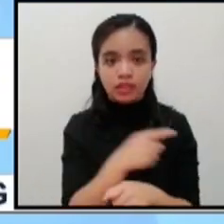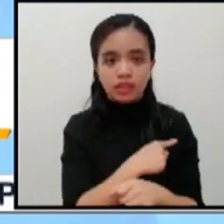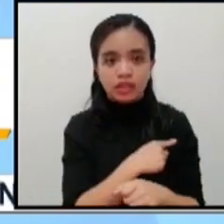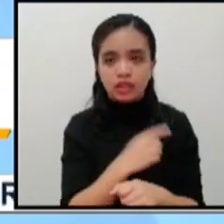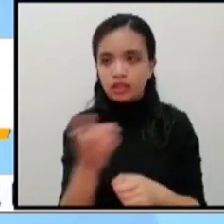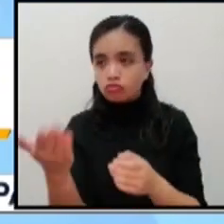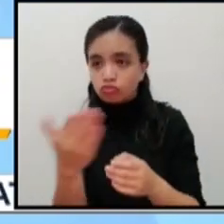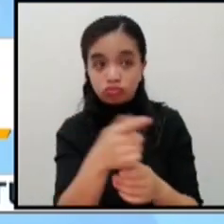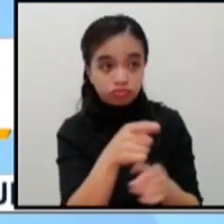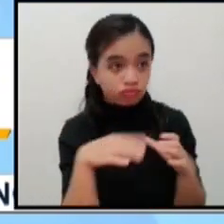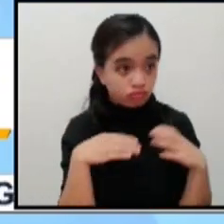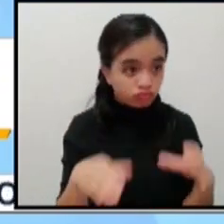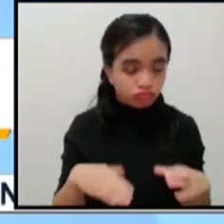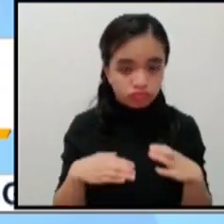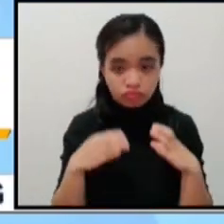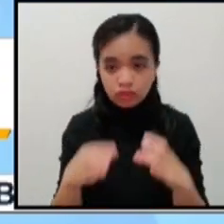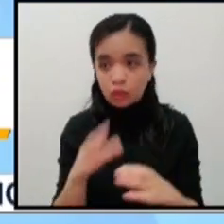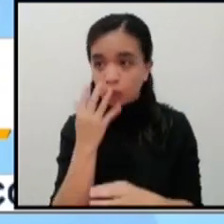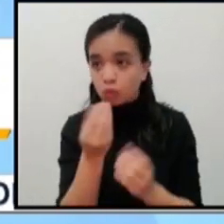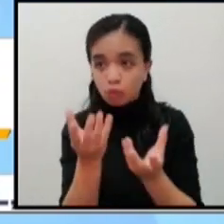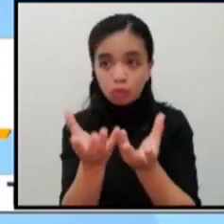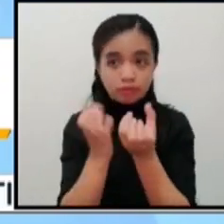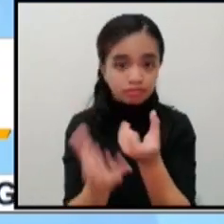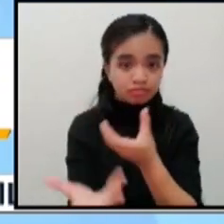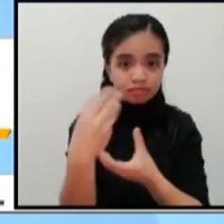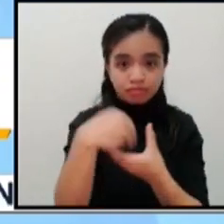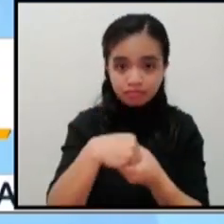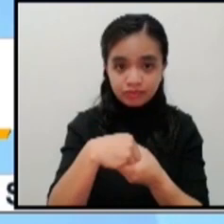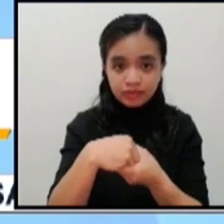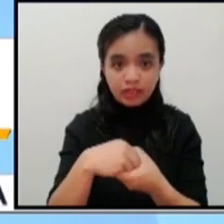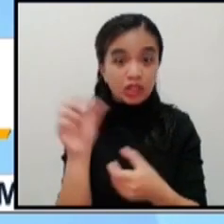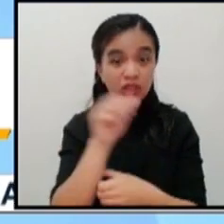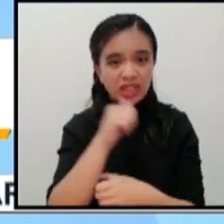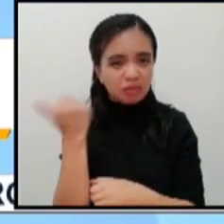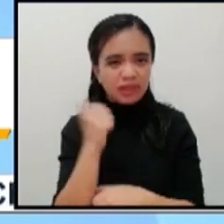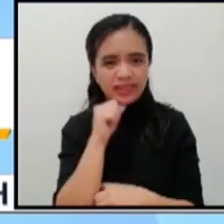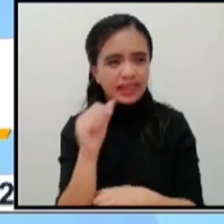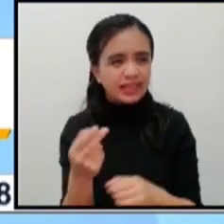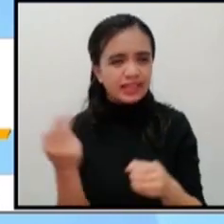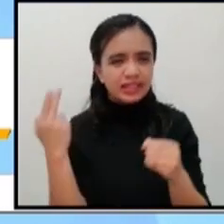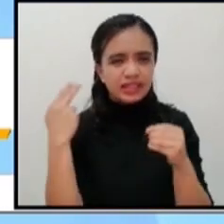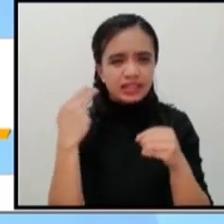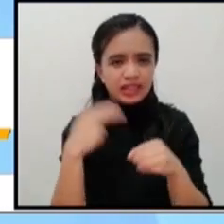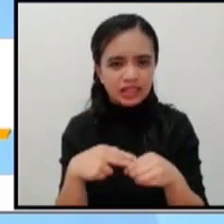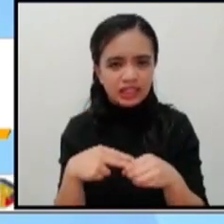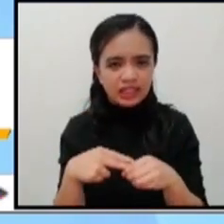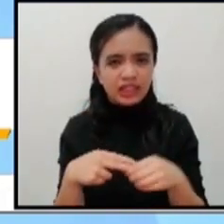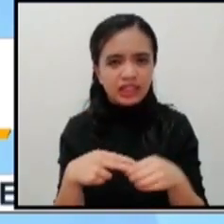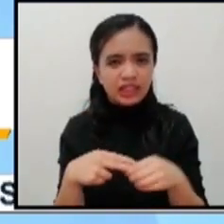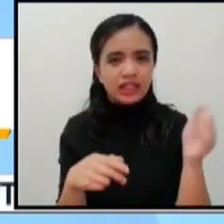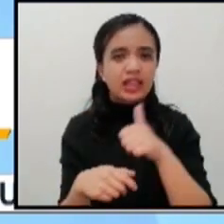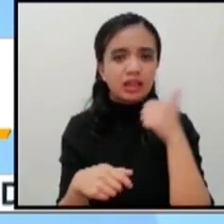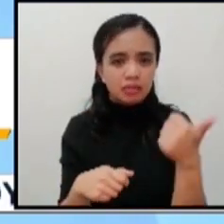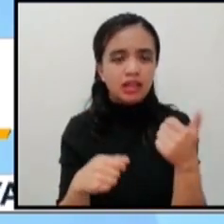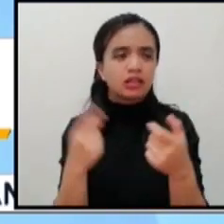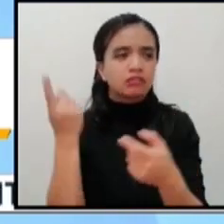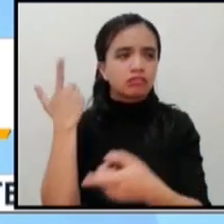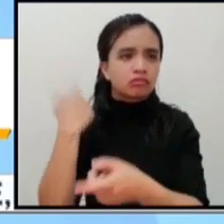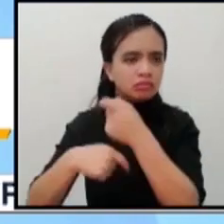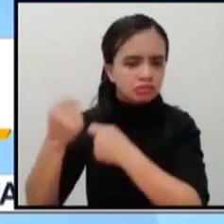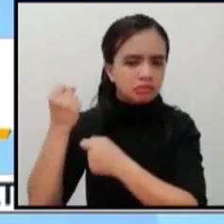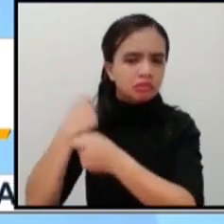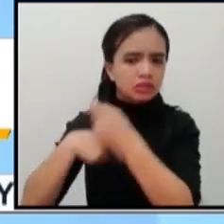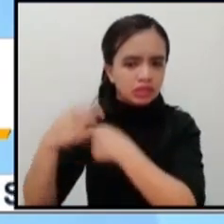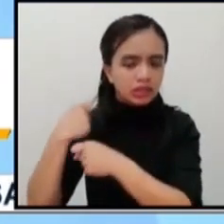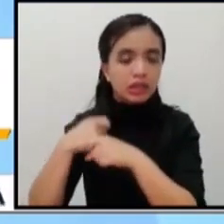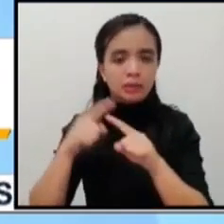kung sino yung gustong sumali. Dahil may iba na hindi naman sumasali sa ibang mga taon ng Sinakulo. But we see to it na nagpaplano